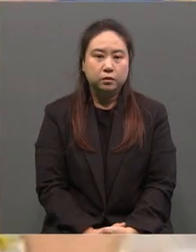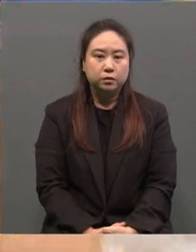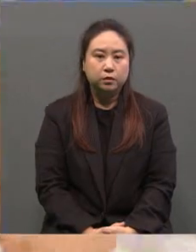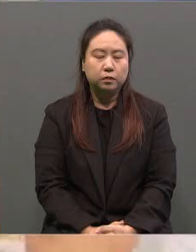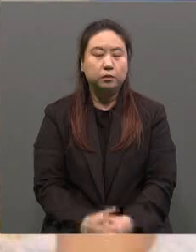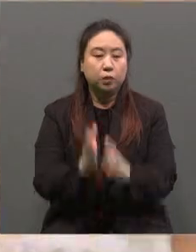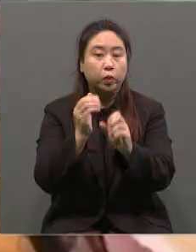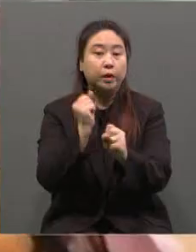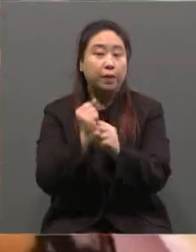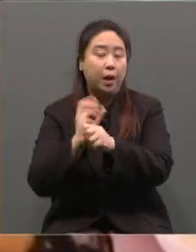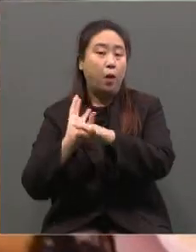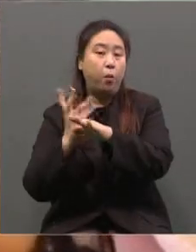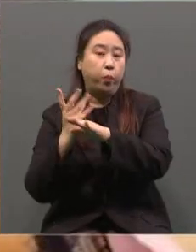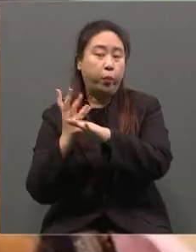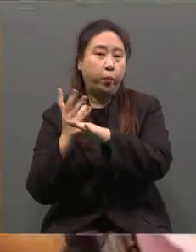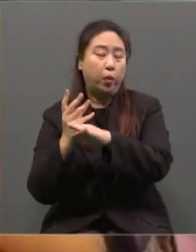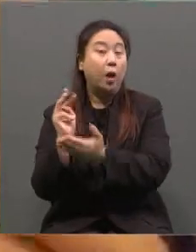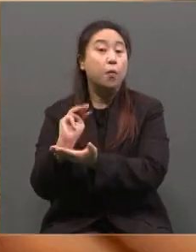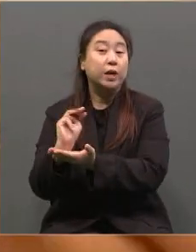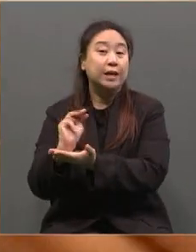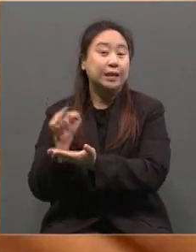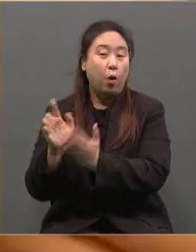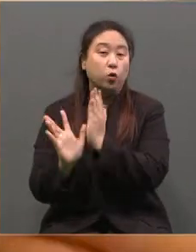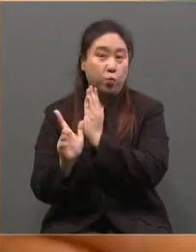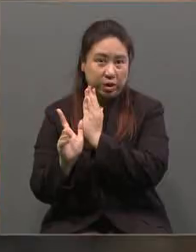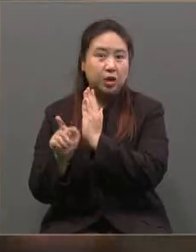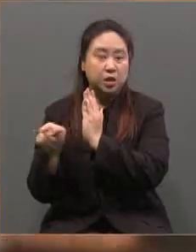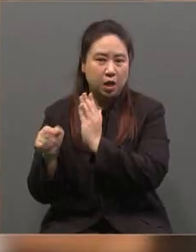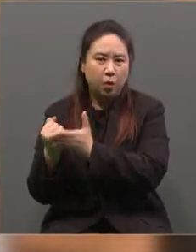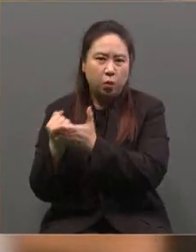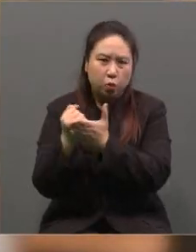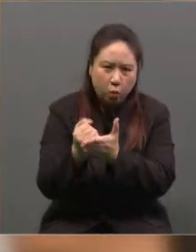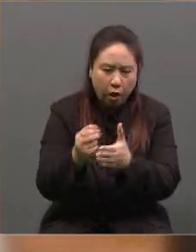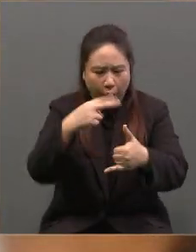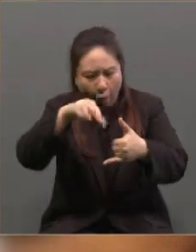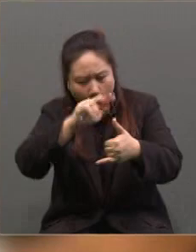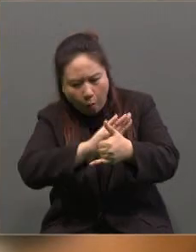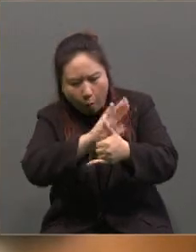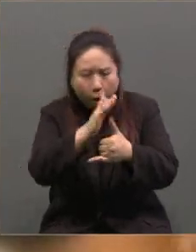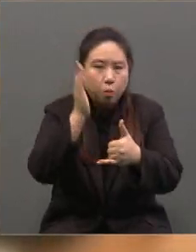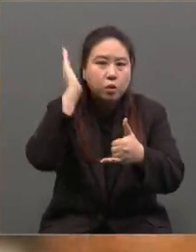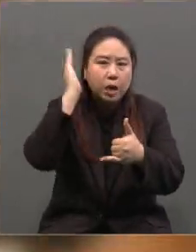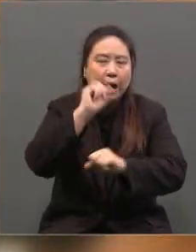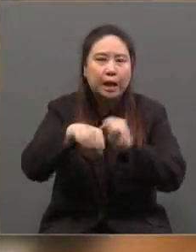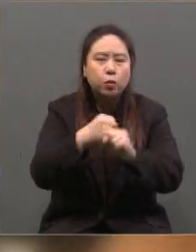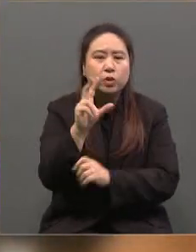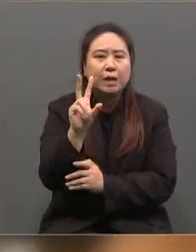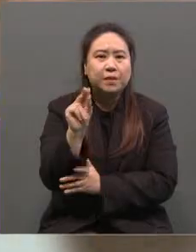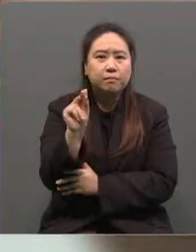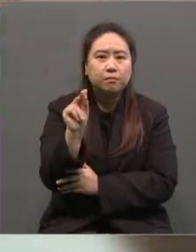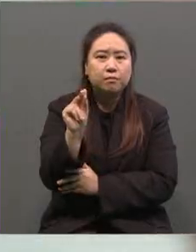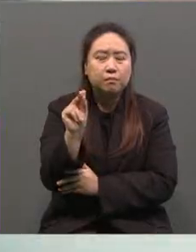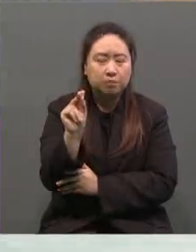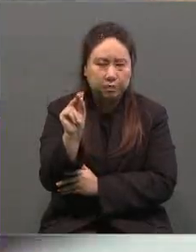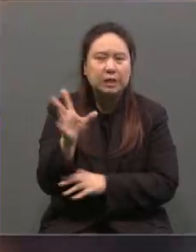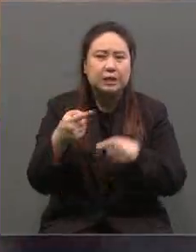จ้าหน้าที่นะคะหน่วยกู้ภัยมูลนิธิไตรคุณธรรมชลบุรีค่ะก็ช่วยกันปฐมพยาบาลให้นายพานุวัฒน์อายุ30ปีนะคะ